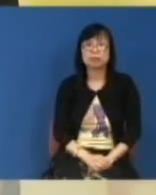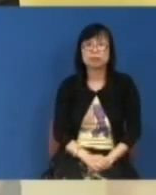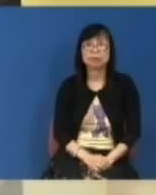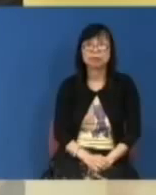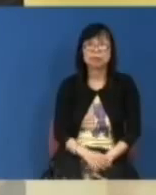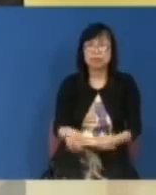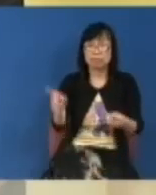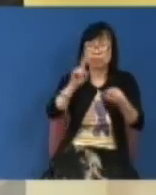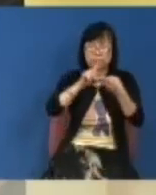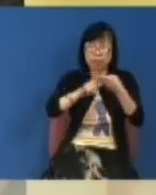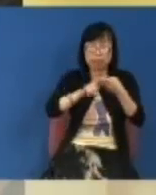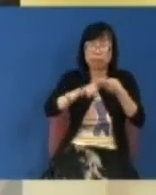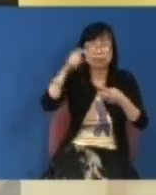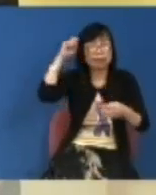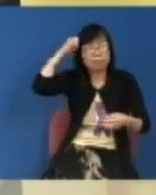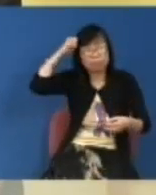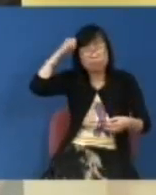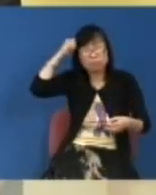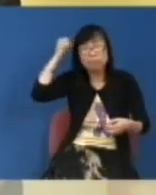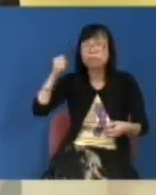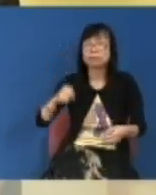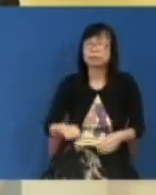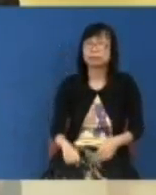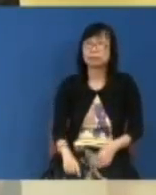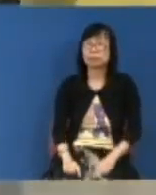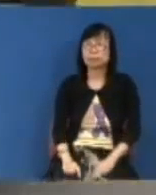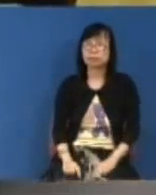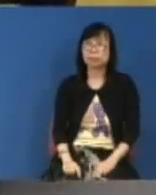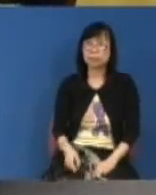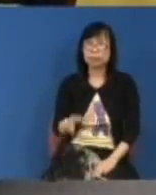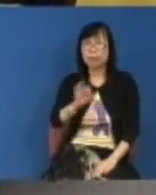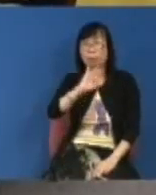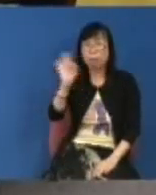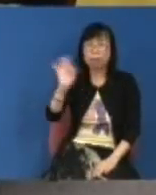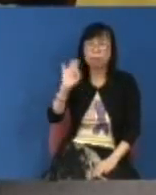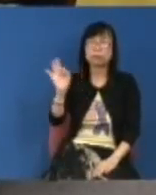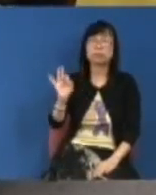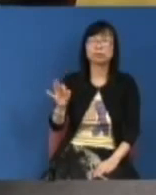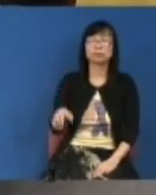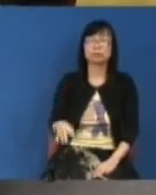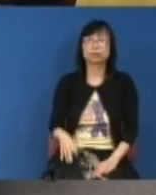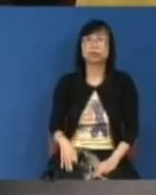泛民嘅概念咯，亦都冇咗 噶啦，基本上呢個概念 冇咗個即係